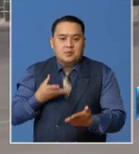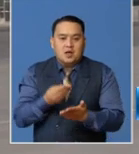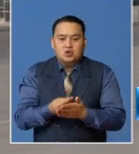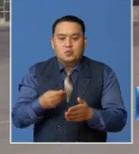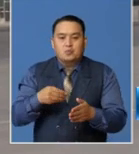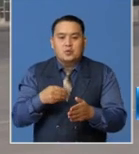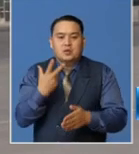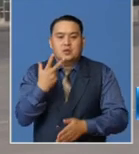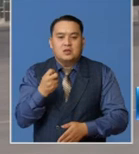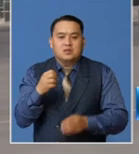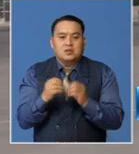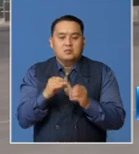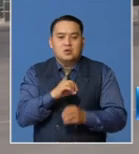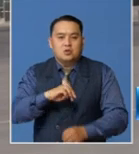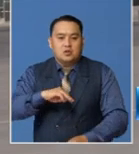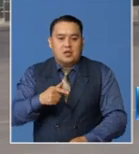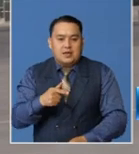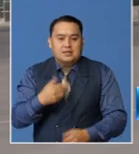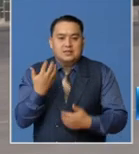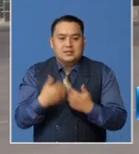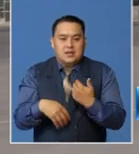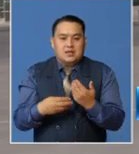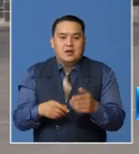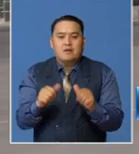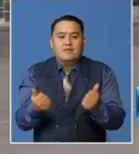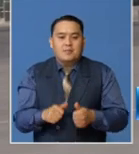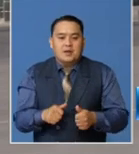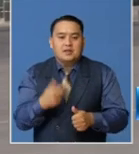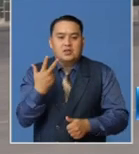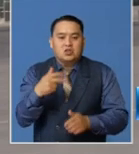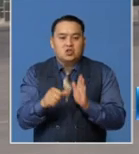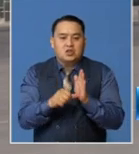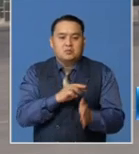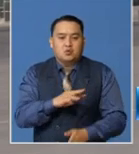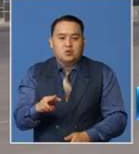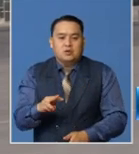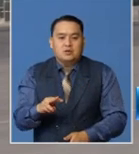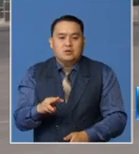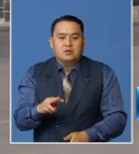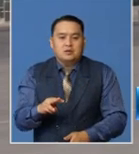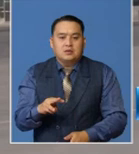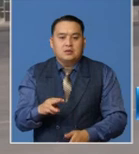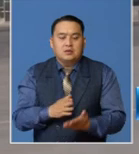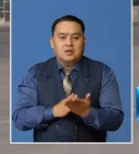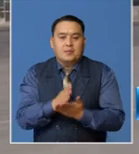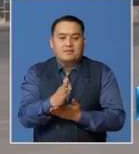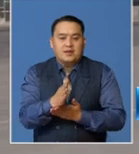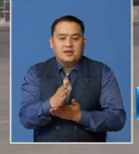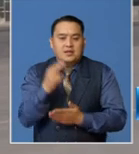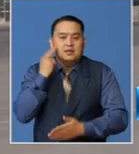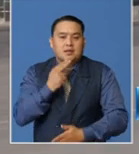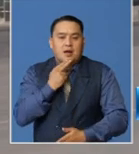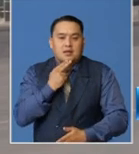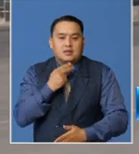составили 310 миллионов тенге средние время оформления 36 минут и направлении китая